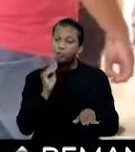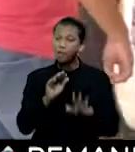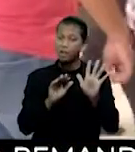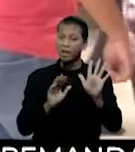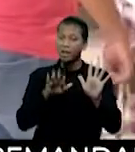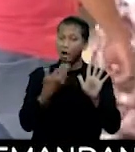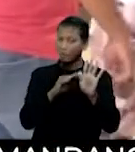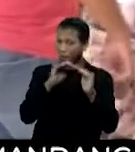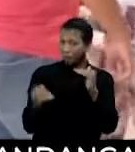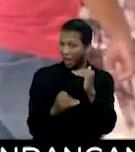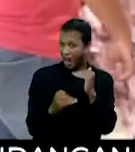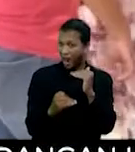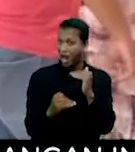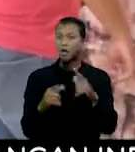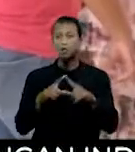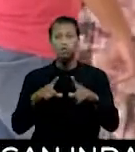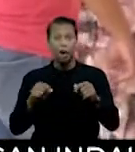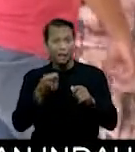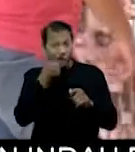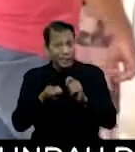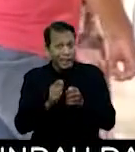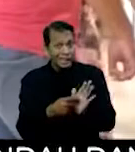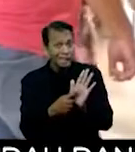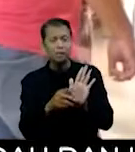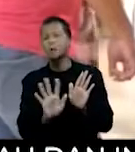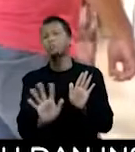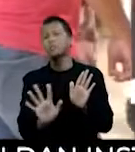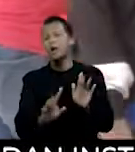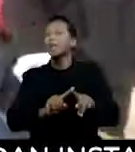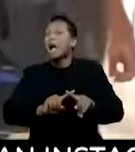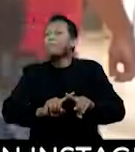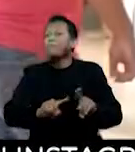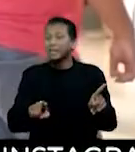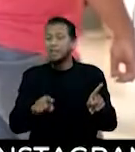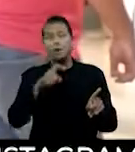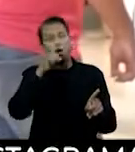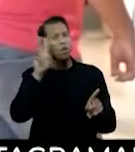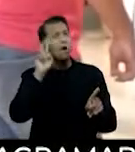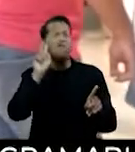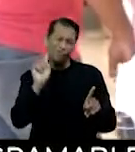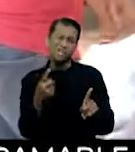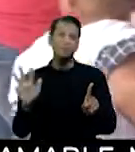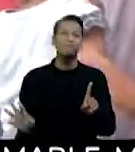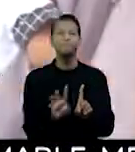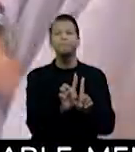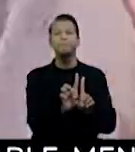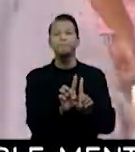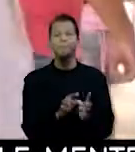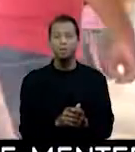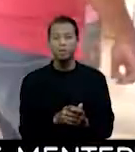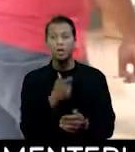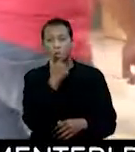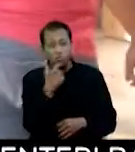dibawa surat keterangan antigen maupun PCR, namun dengan syarat harus didampingi dengan orang tua. Dan untuk lansia atau juga dengan